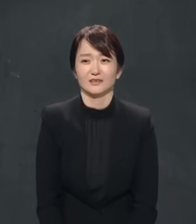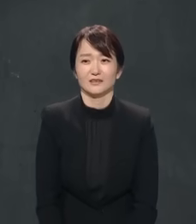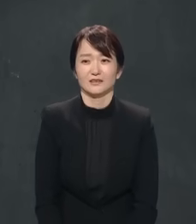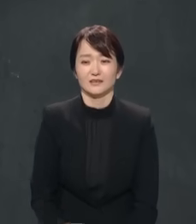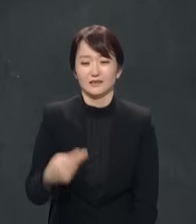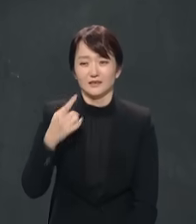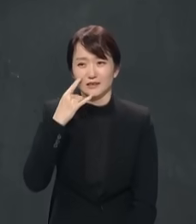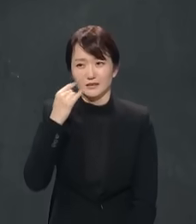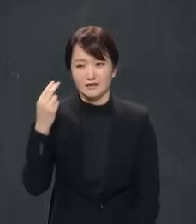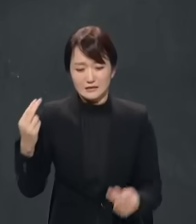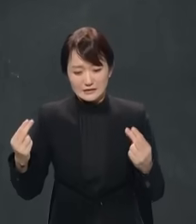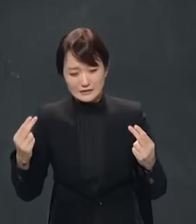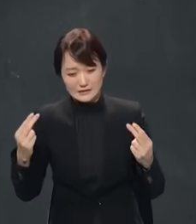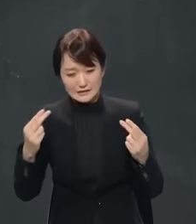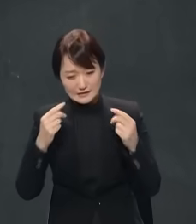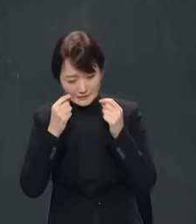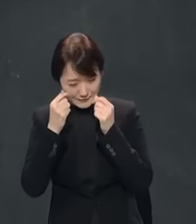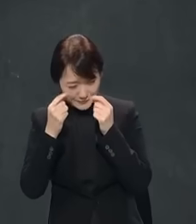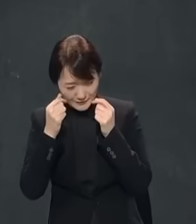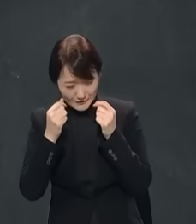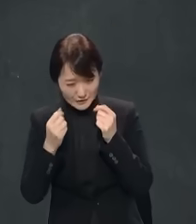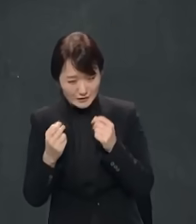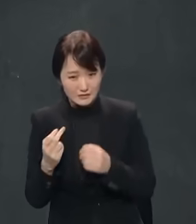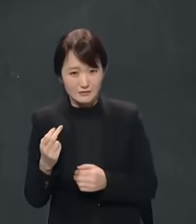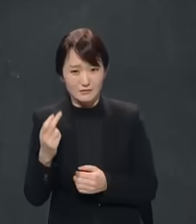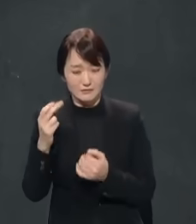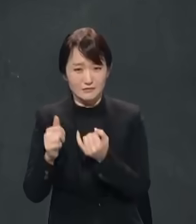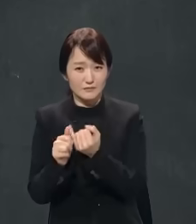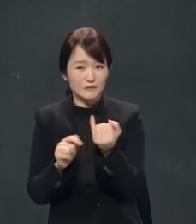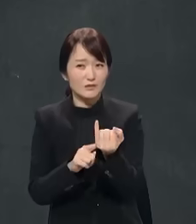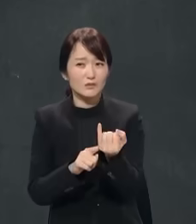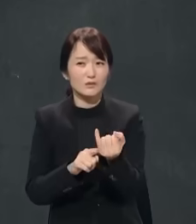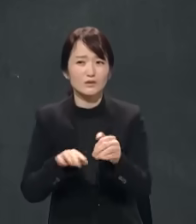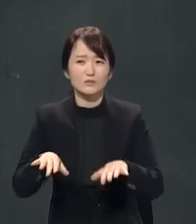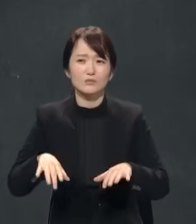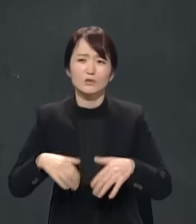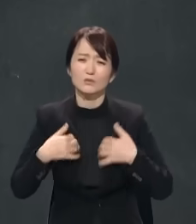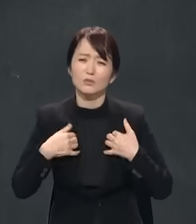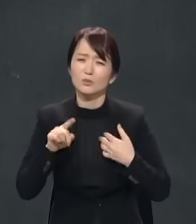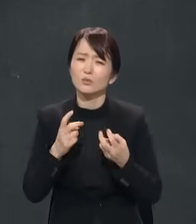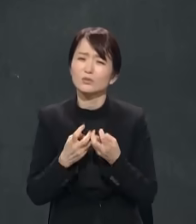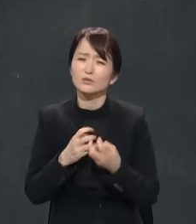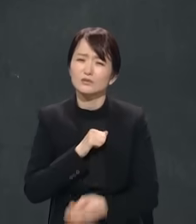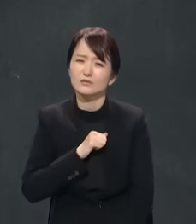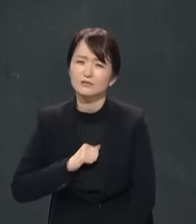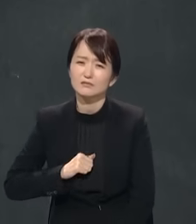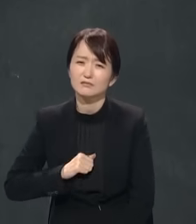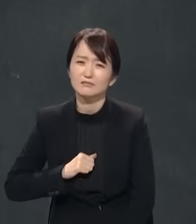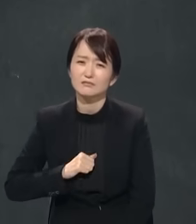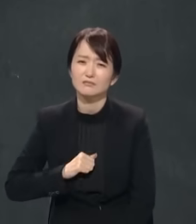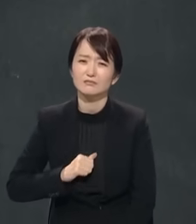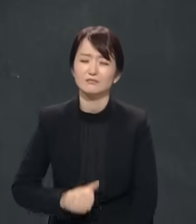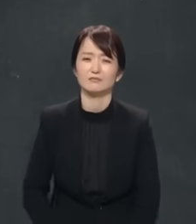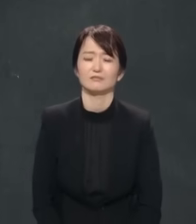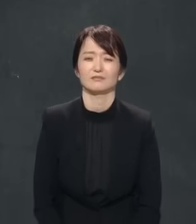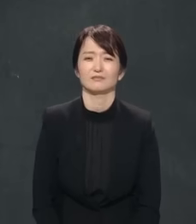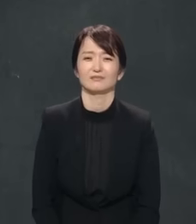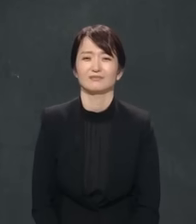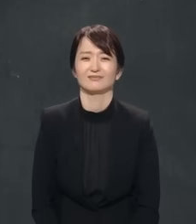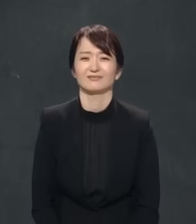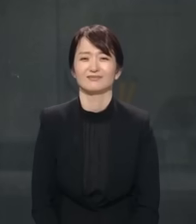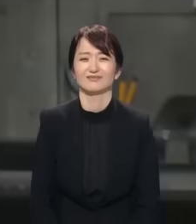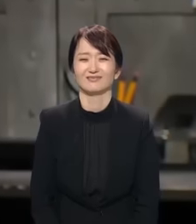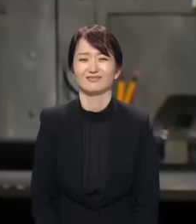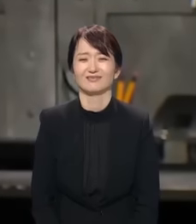비교하는 시어머니의 눈치 주는 형님까지 이번 명절 어떻게 견딜 수 있겠습니까? 라고 하셨습니다, 양 변호사님. 아,